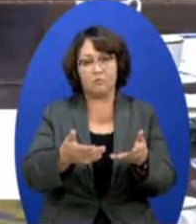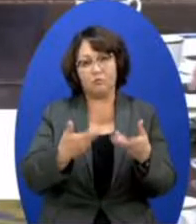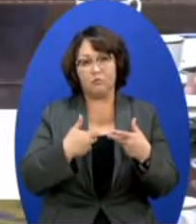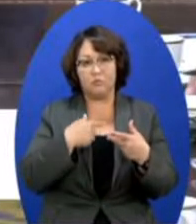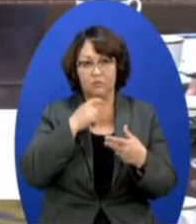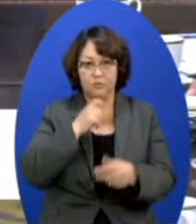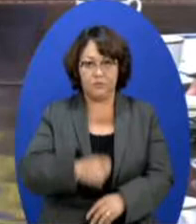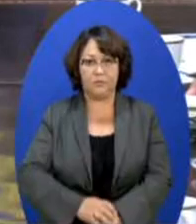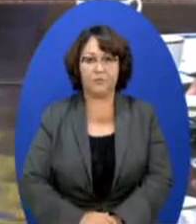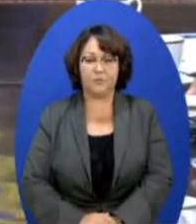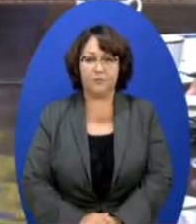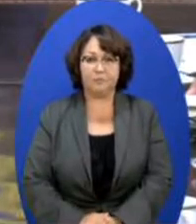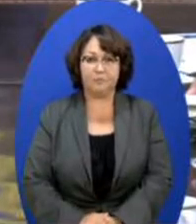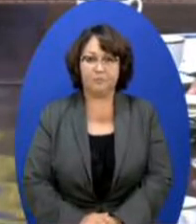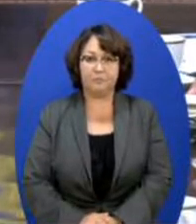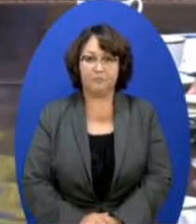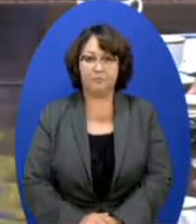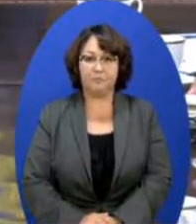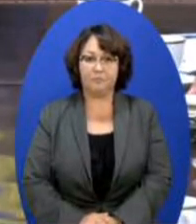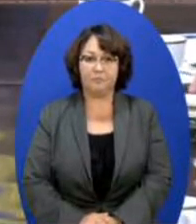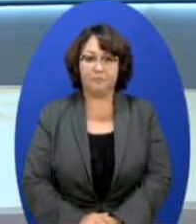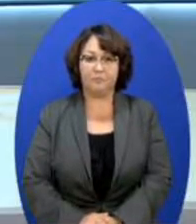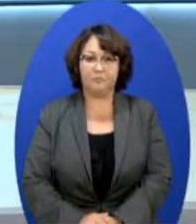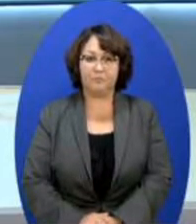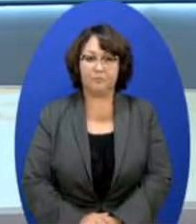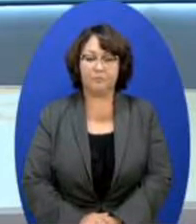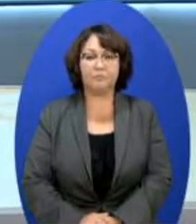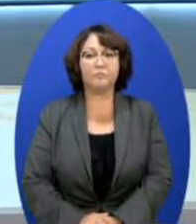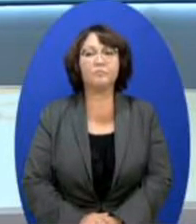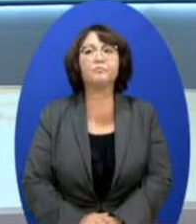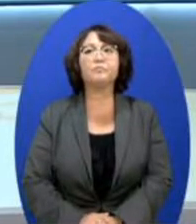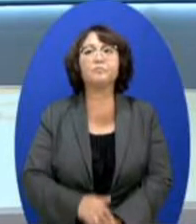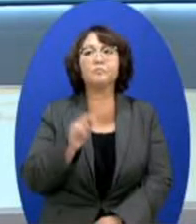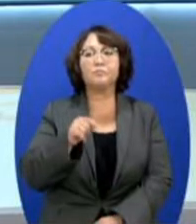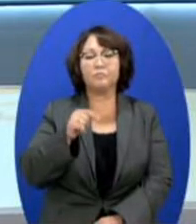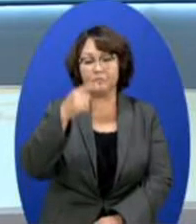хэмээн хэлж байлаа. Өнөөдөр Монгол